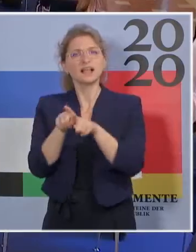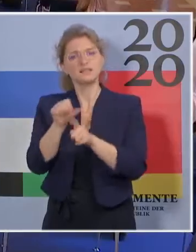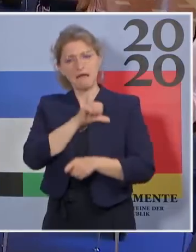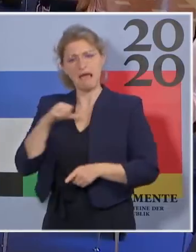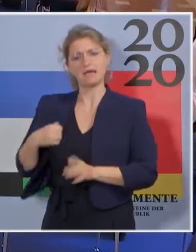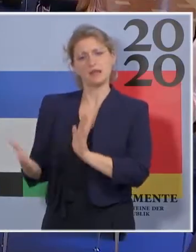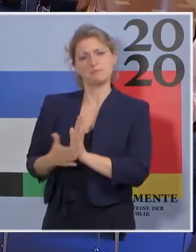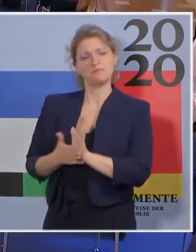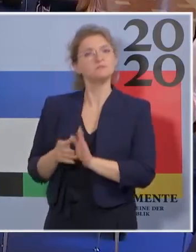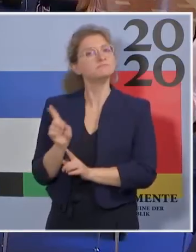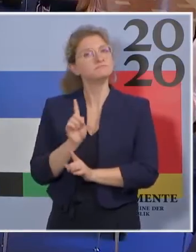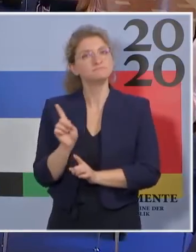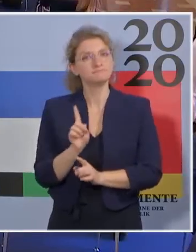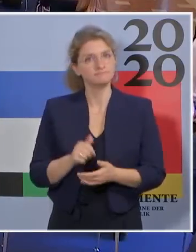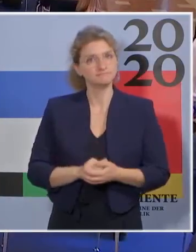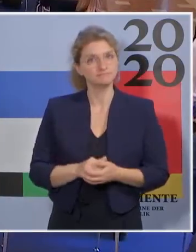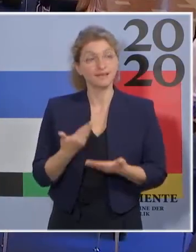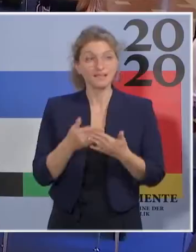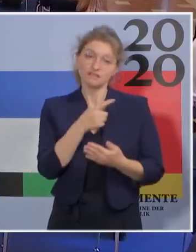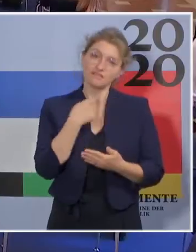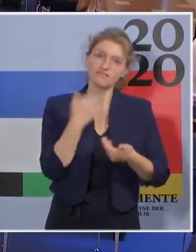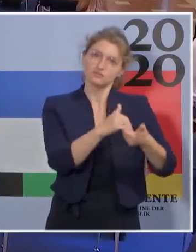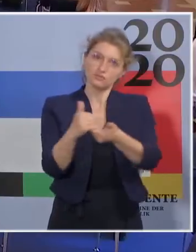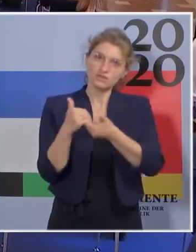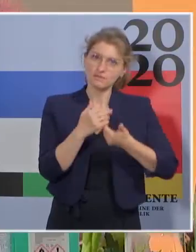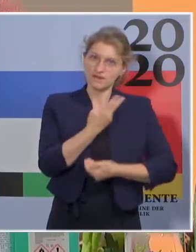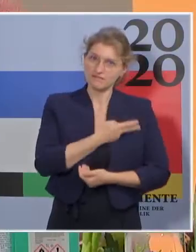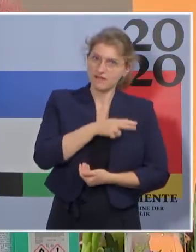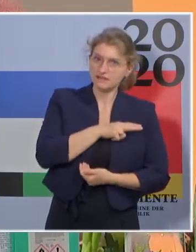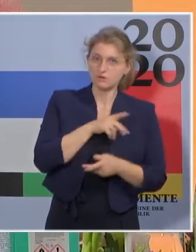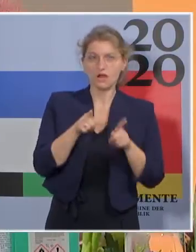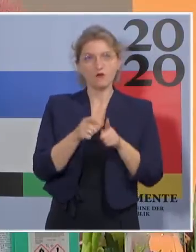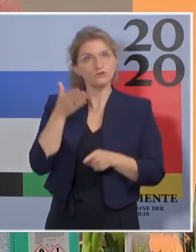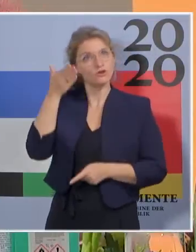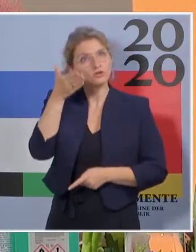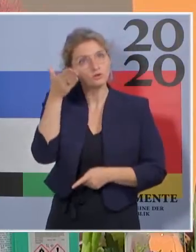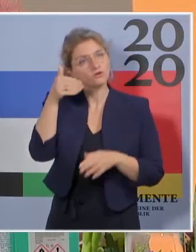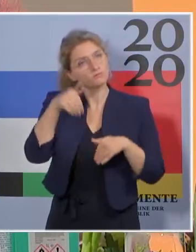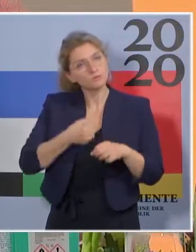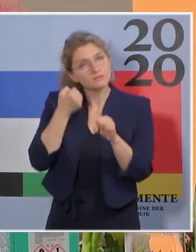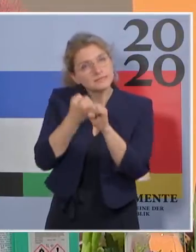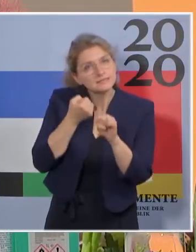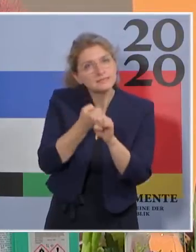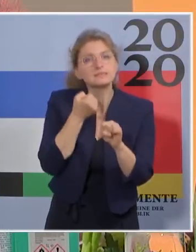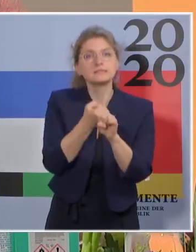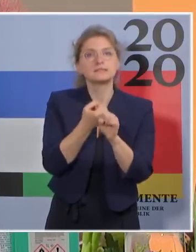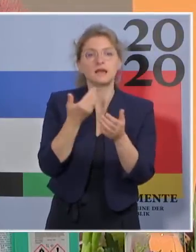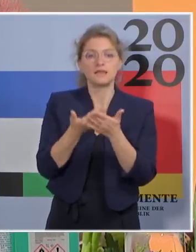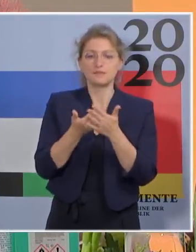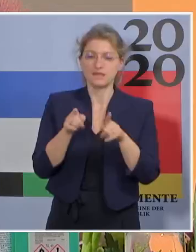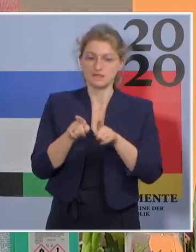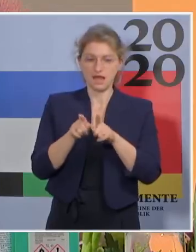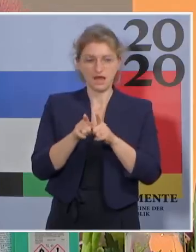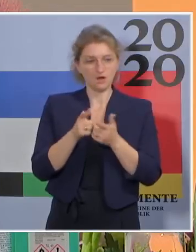Es ist unsere gemeinsame Verantwortung, zukünftig Anstrengungen zu unternehmen, damit wir Faktentreue